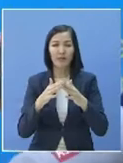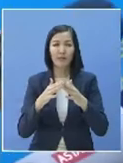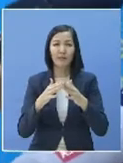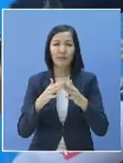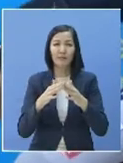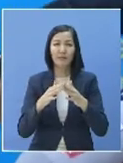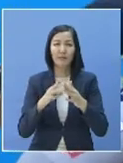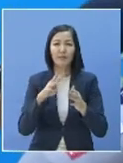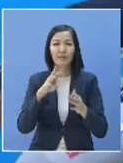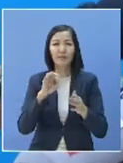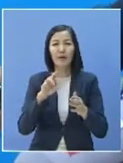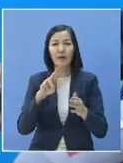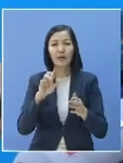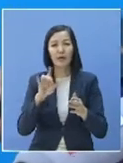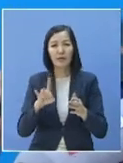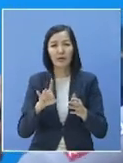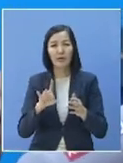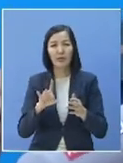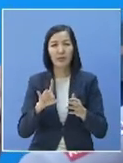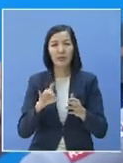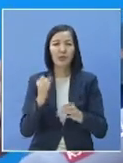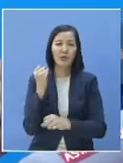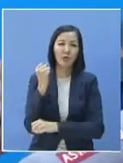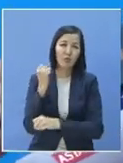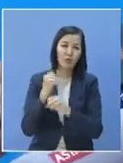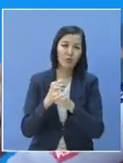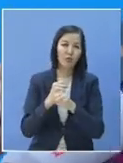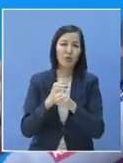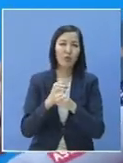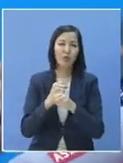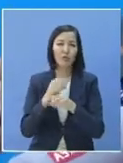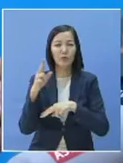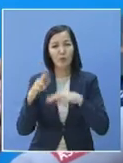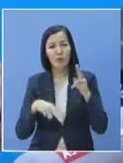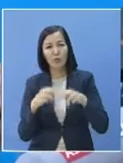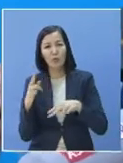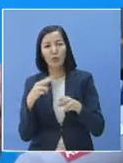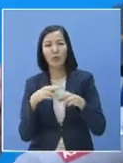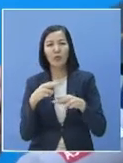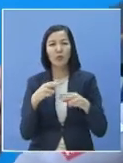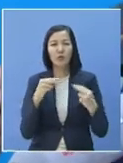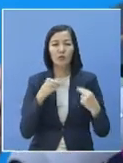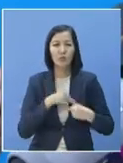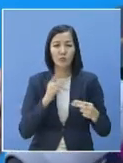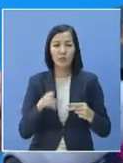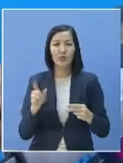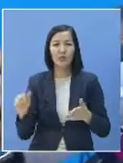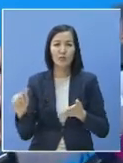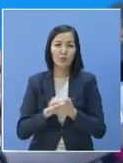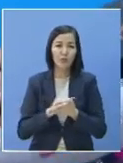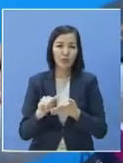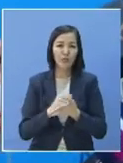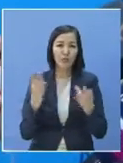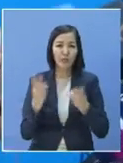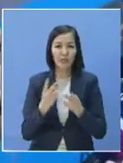маляр деген адамдарды іздейді. Бірақ маляр болу үшін адам сертификат алу керек, өйткені оның өзін тәсілі бар,